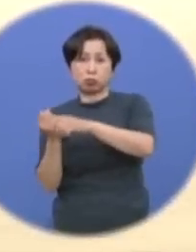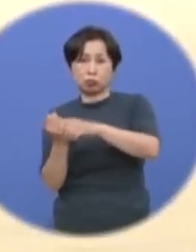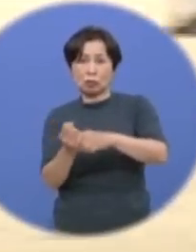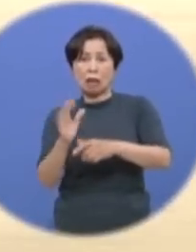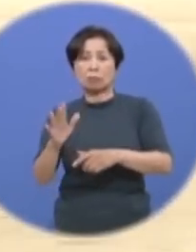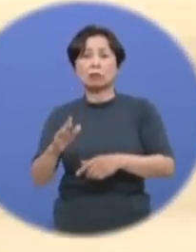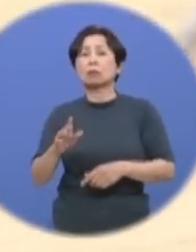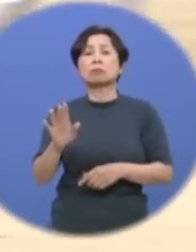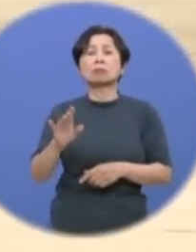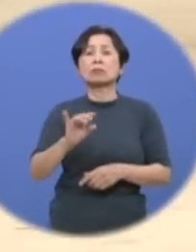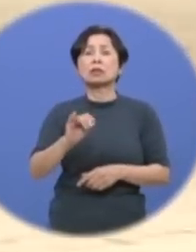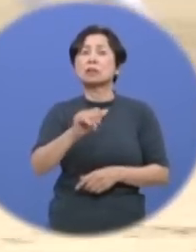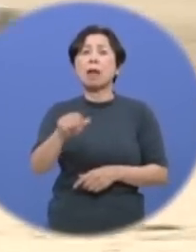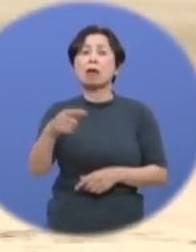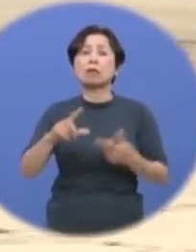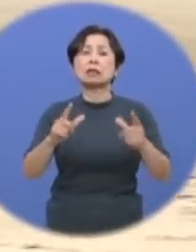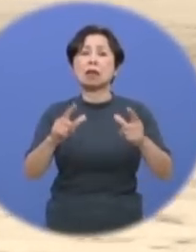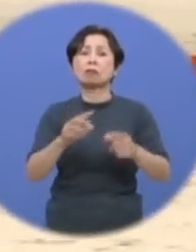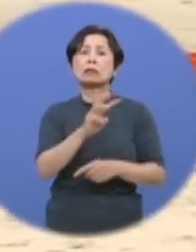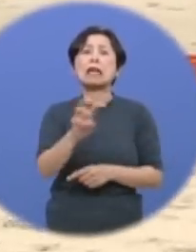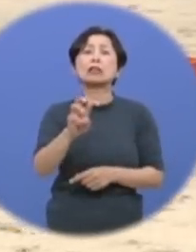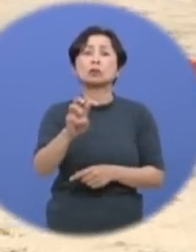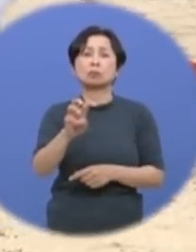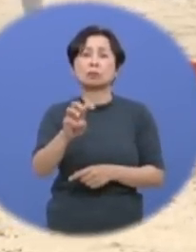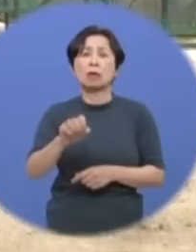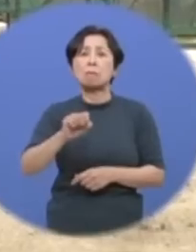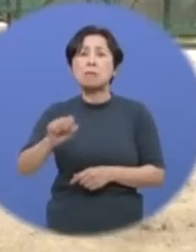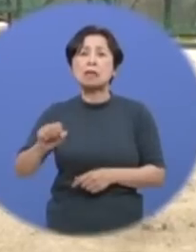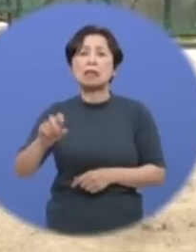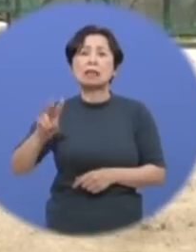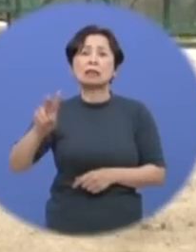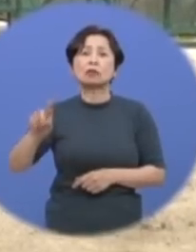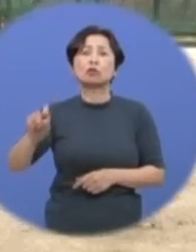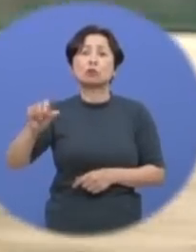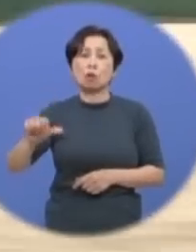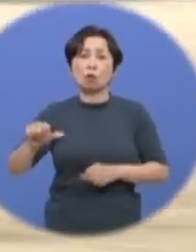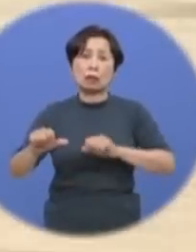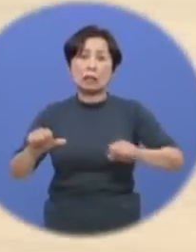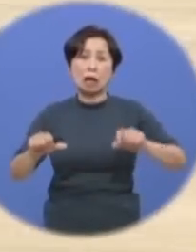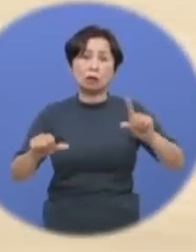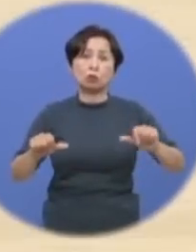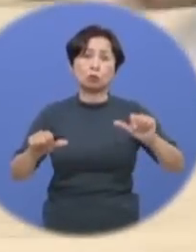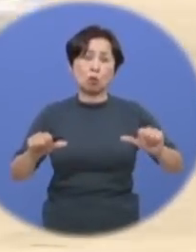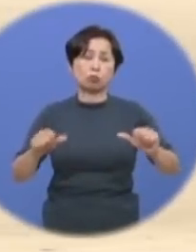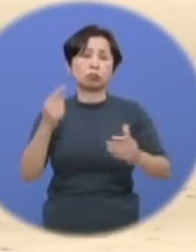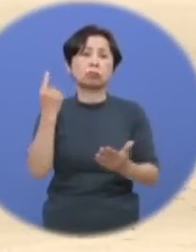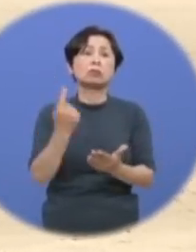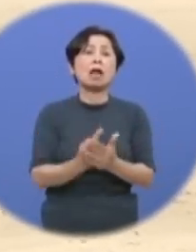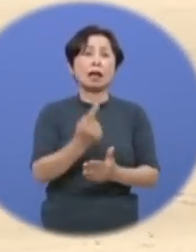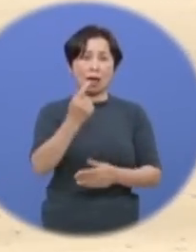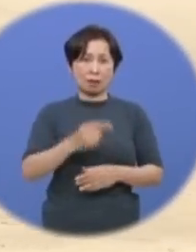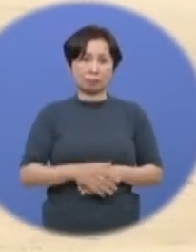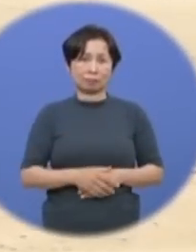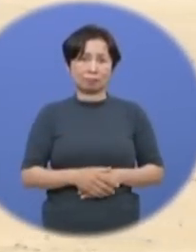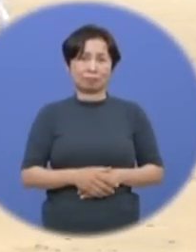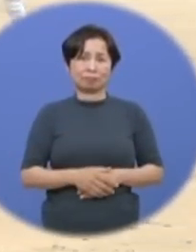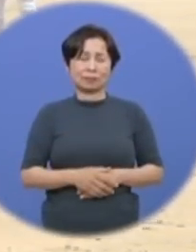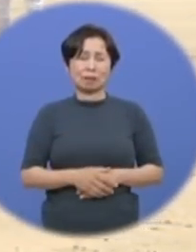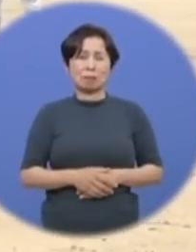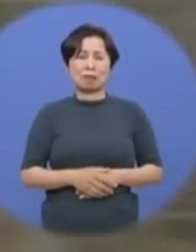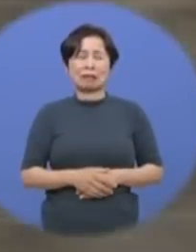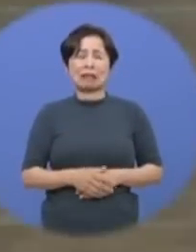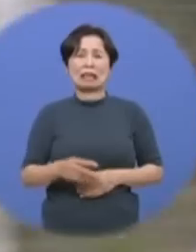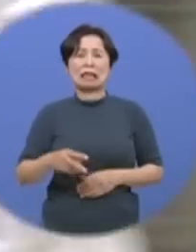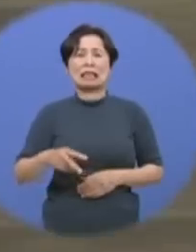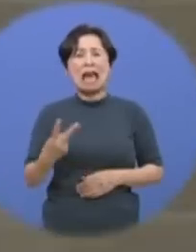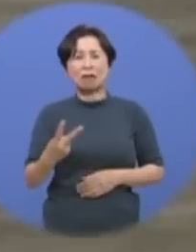ねっ右側15左側15本なねっでそのに100本ノックやると